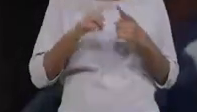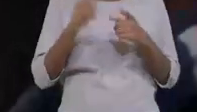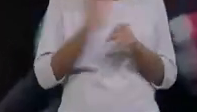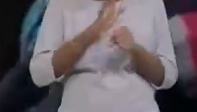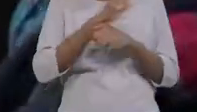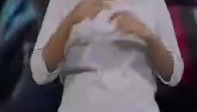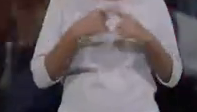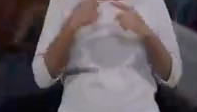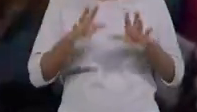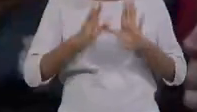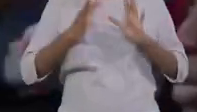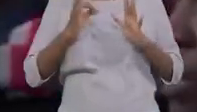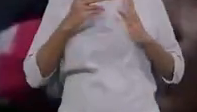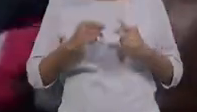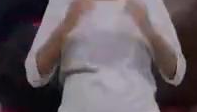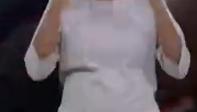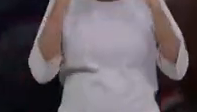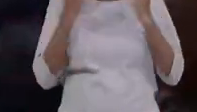Il va accomplir tout.